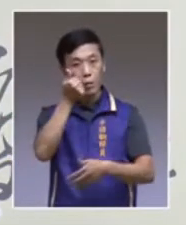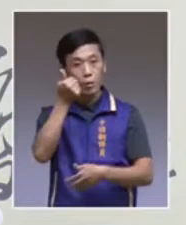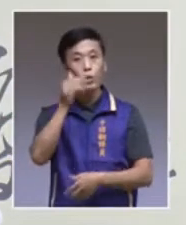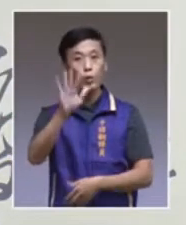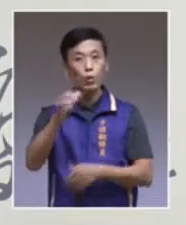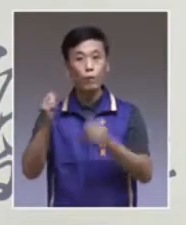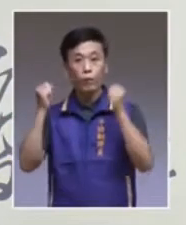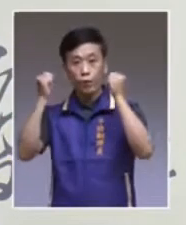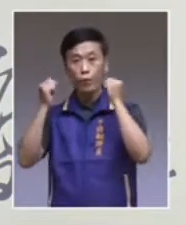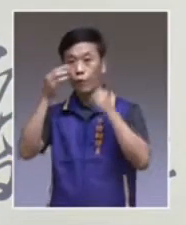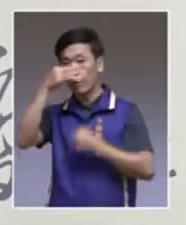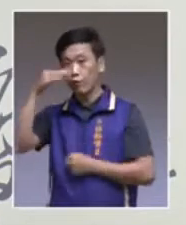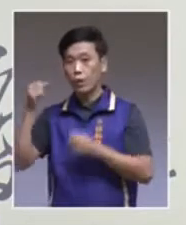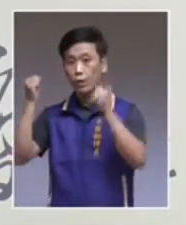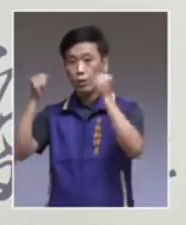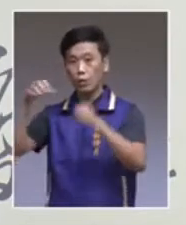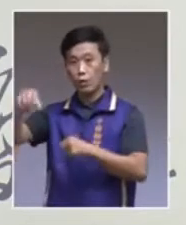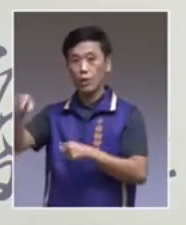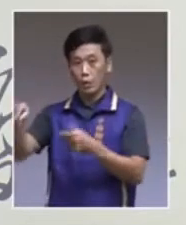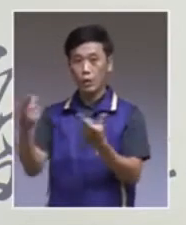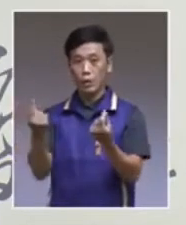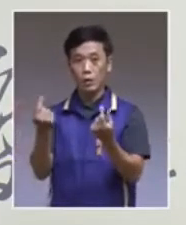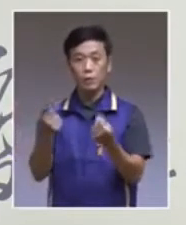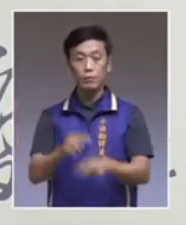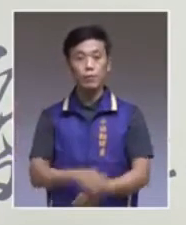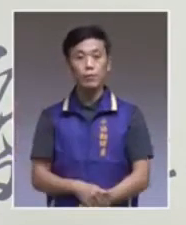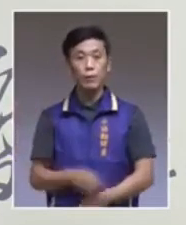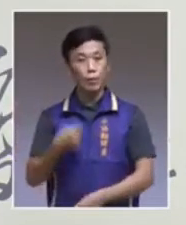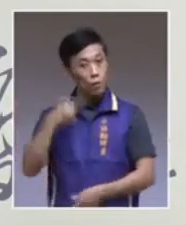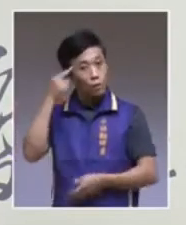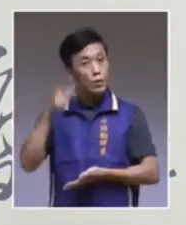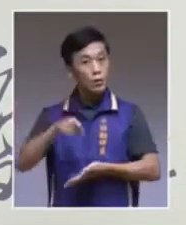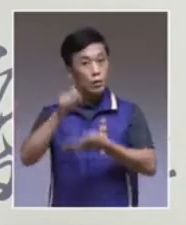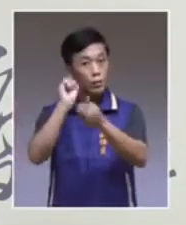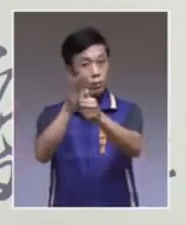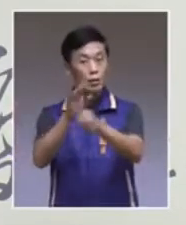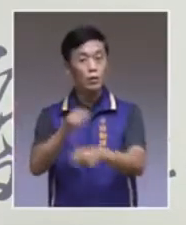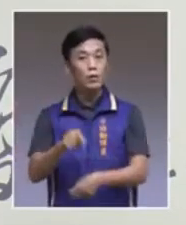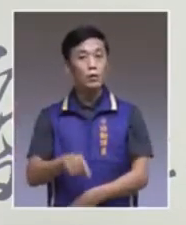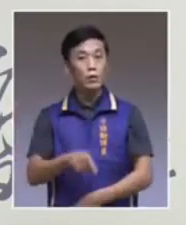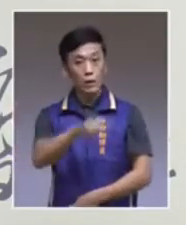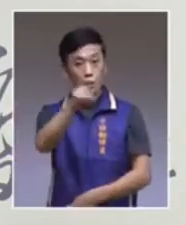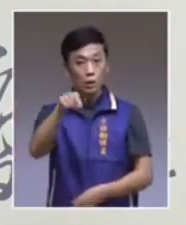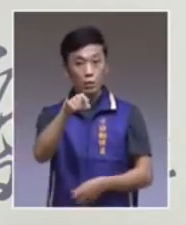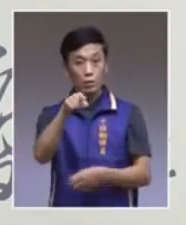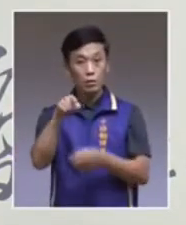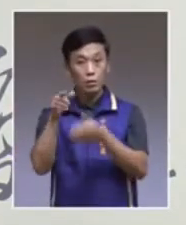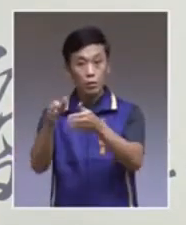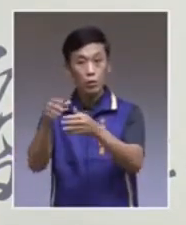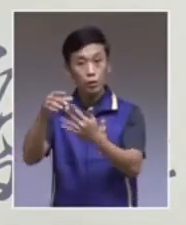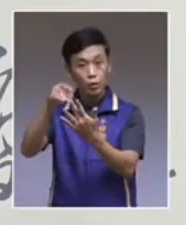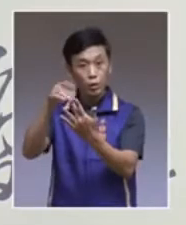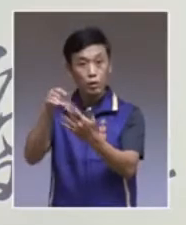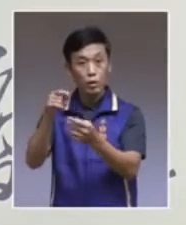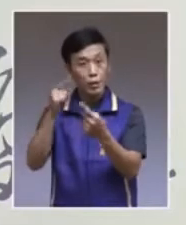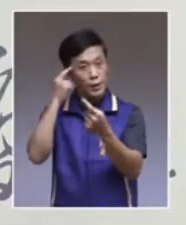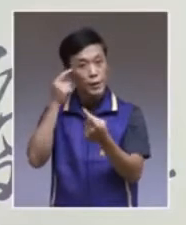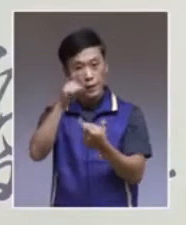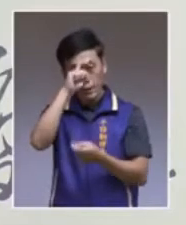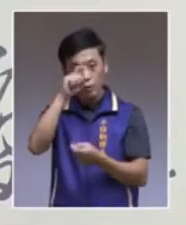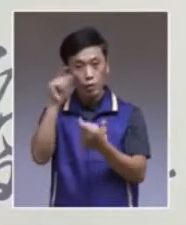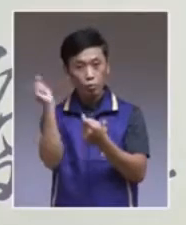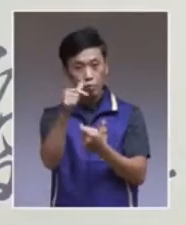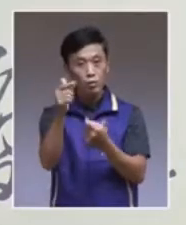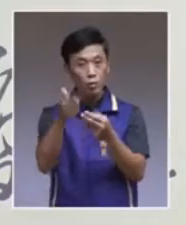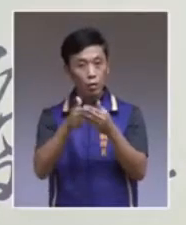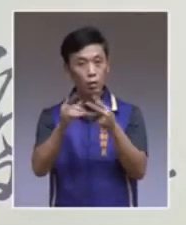那凤山体育馆也是，好，所以真的是建议大家，假如说你在选择上要快啊，然后也要一定可以